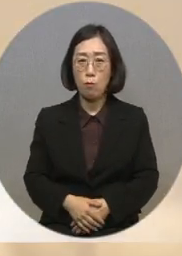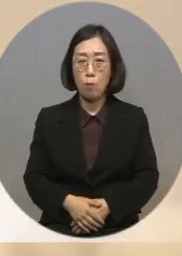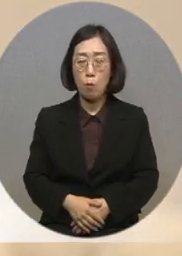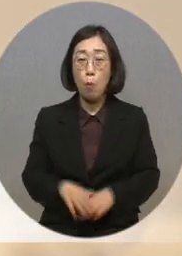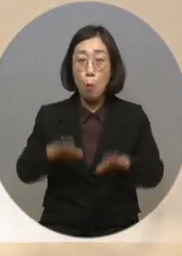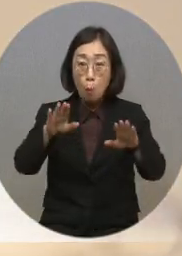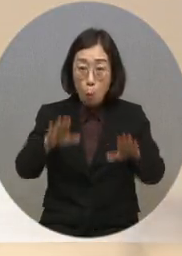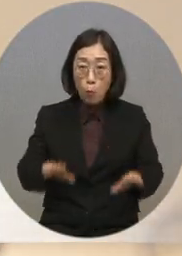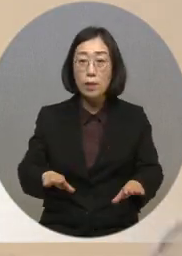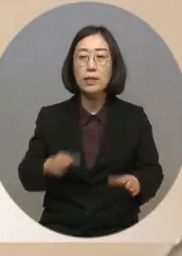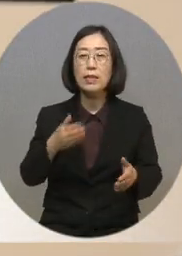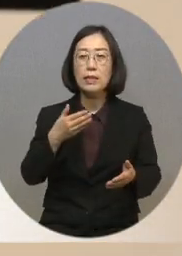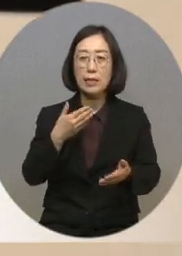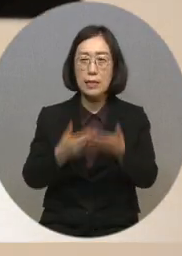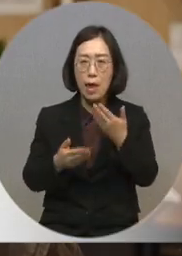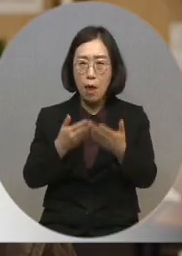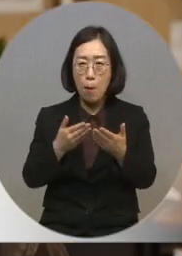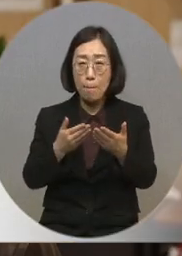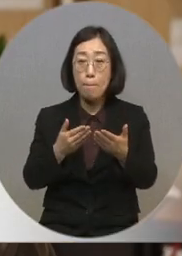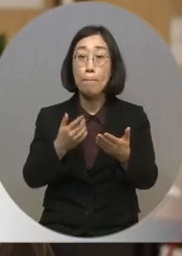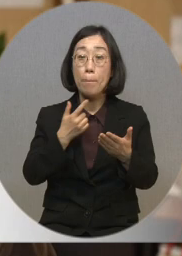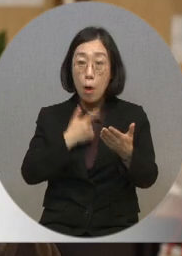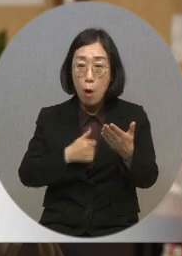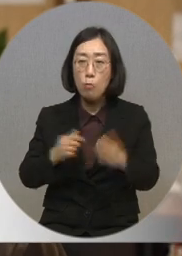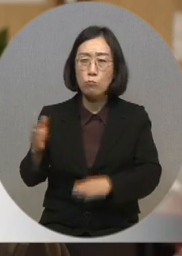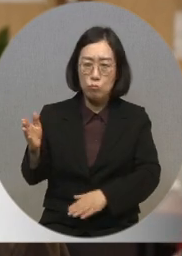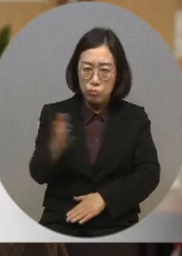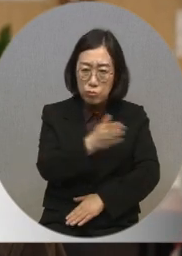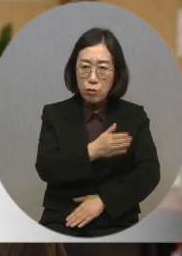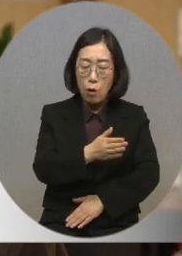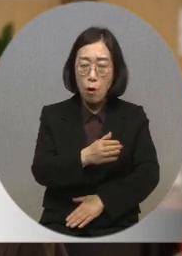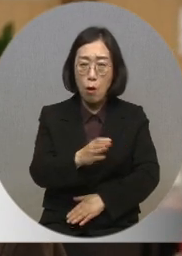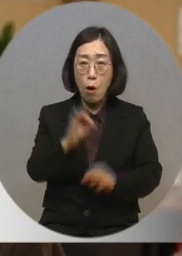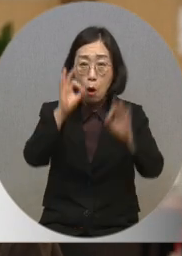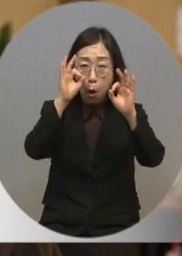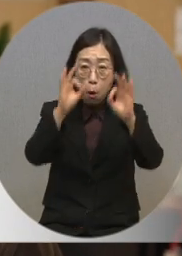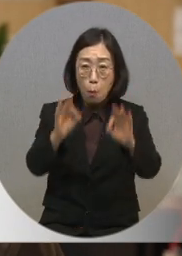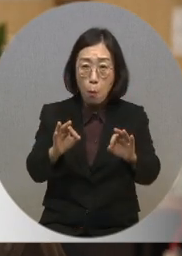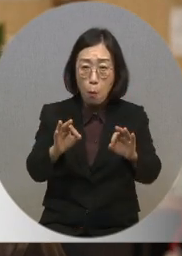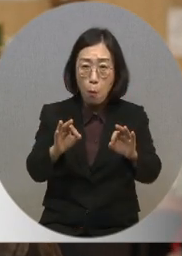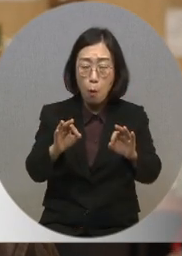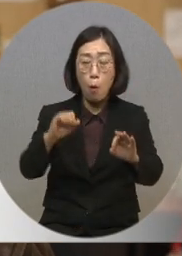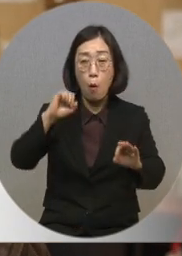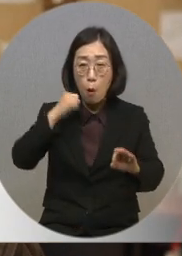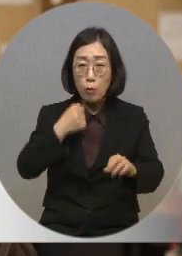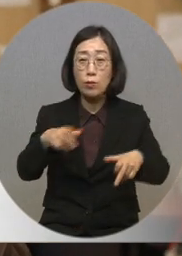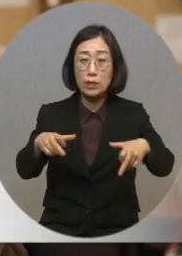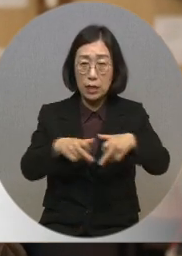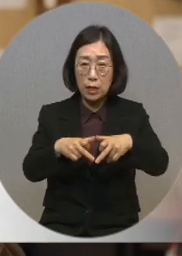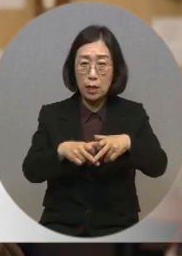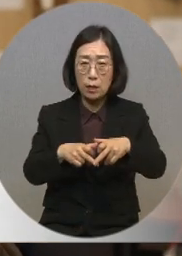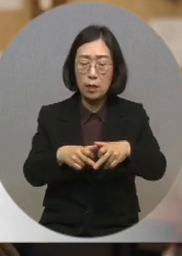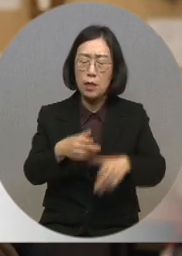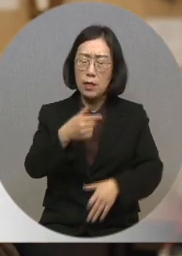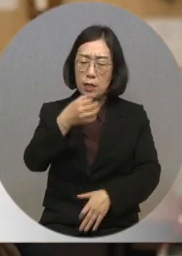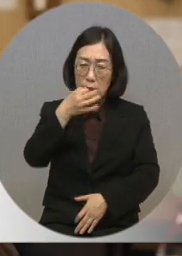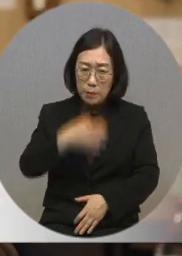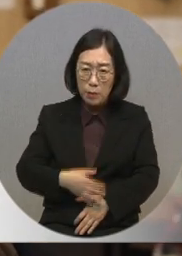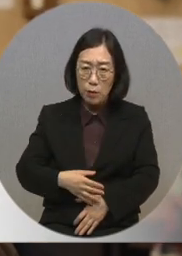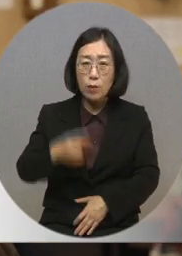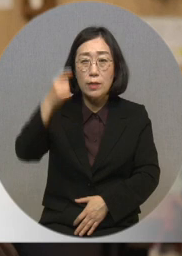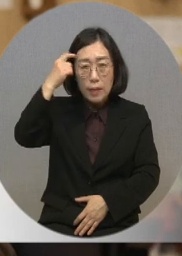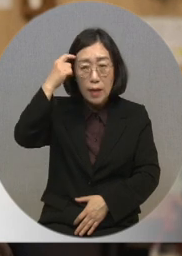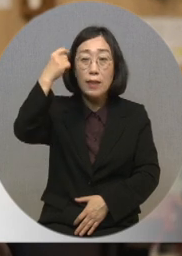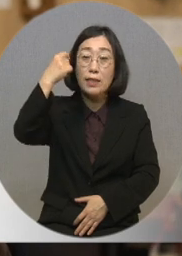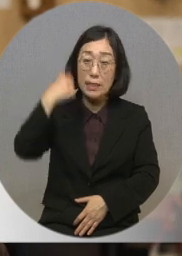이제 오늘 이 체험을 통해서 앞이 보이지 않으신 우리 장애인분들께서 얼마나 힘드셨을까 이런 생각도